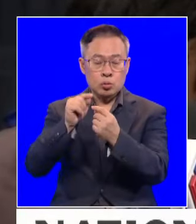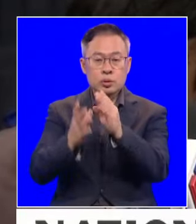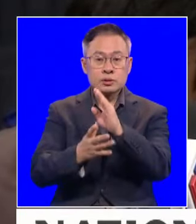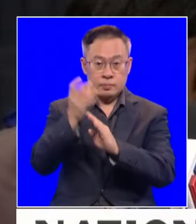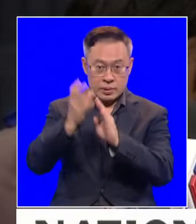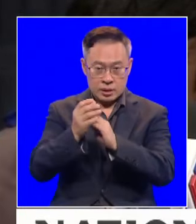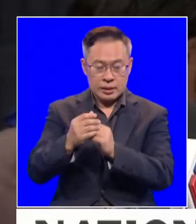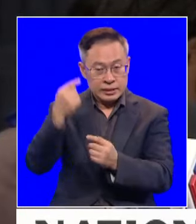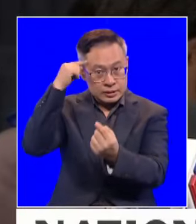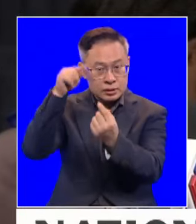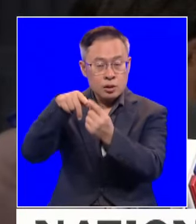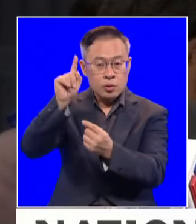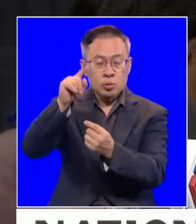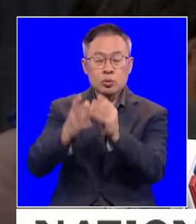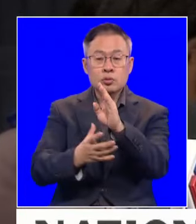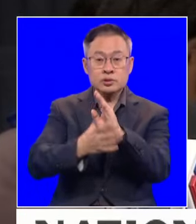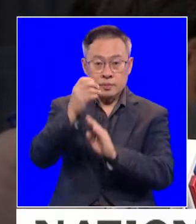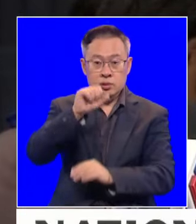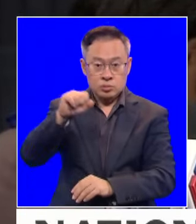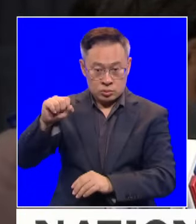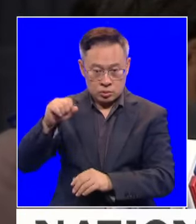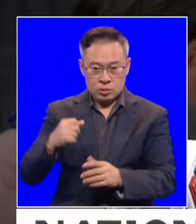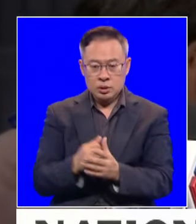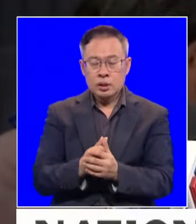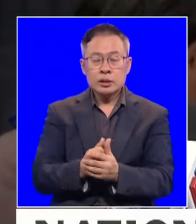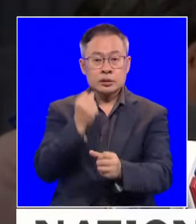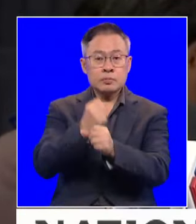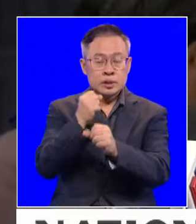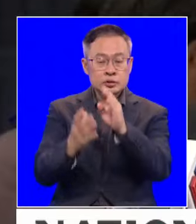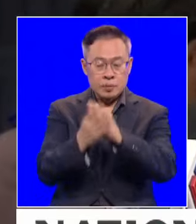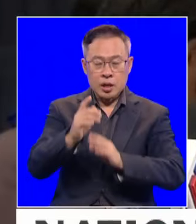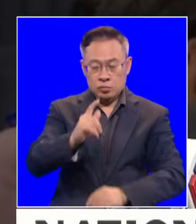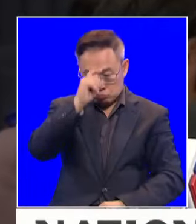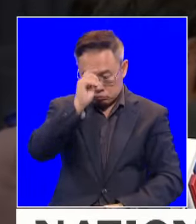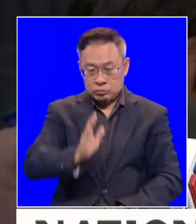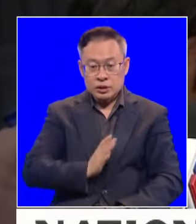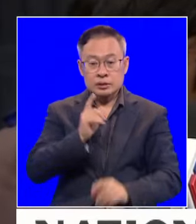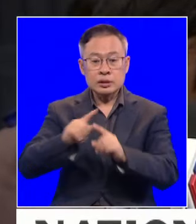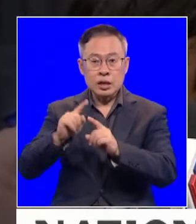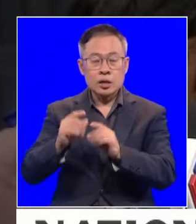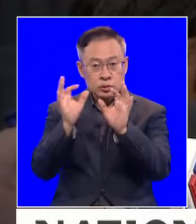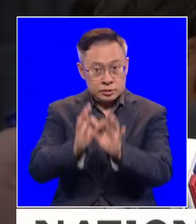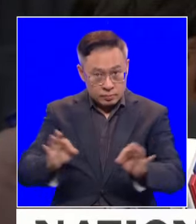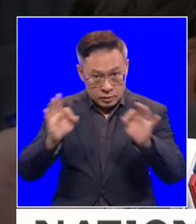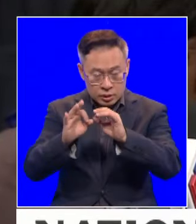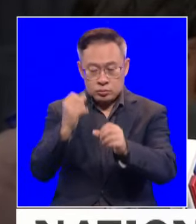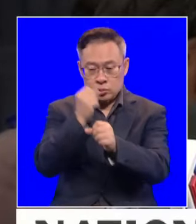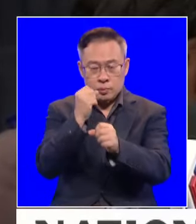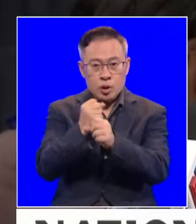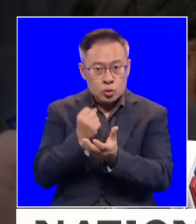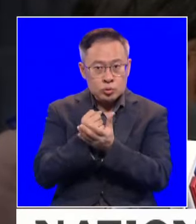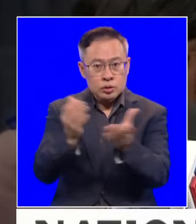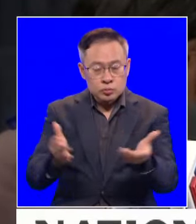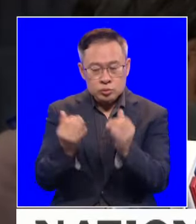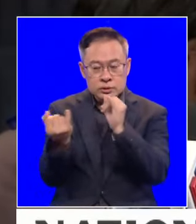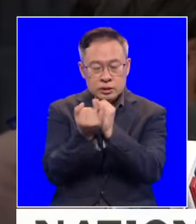ทำสิ่งที่ทำให้สภาเนี่ยมีเกียรติมีศักดิ์ศรีแล้วก็ใกล้ชิดกับประชาชนมากขึ้นบางสิ่งที่หล